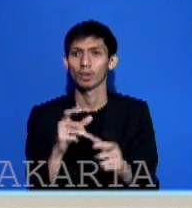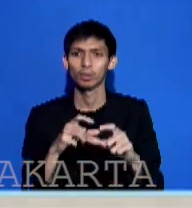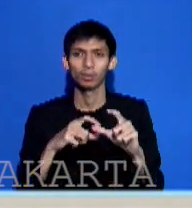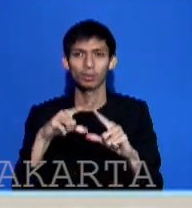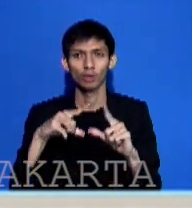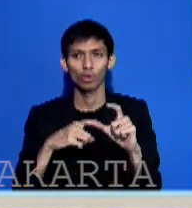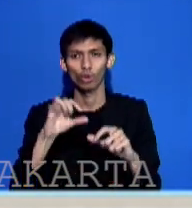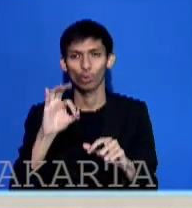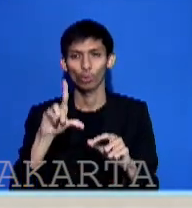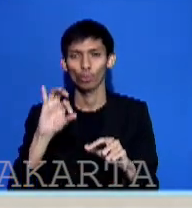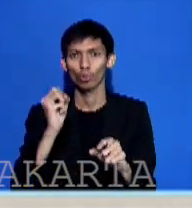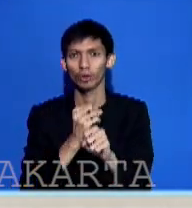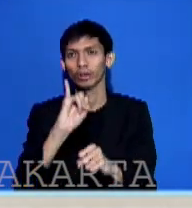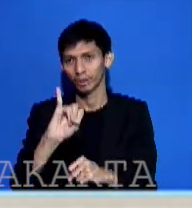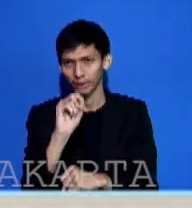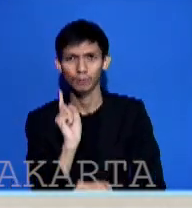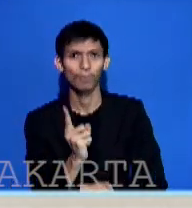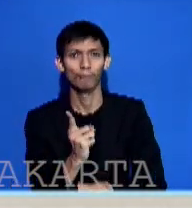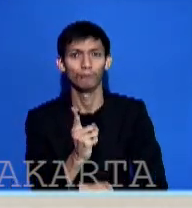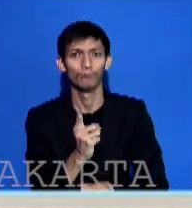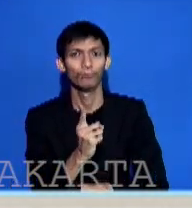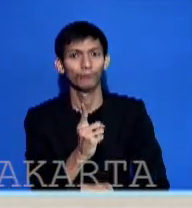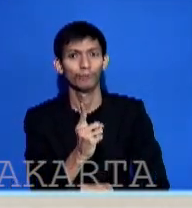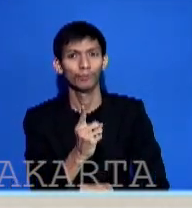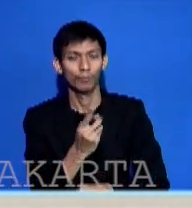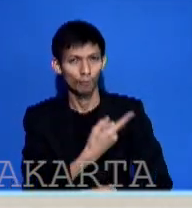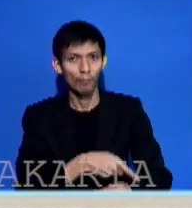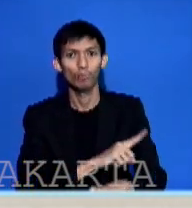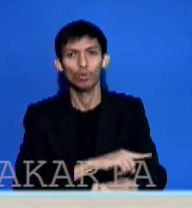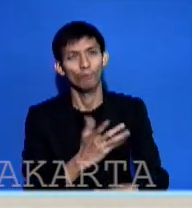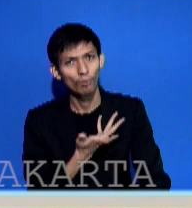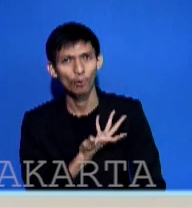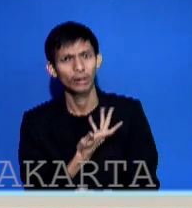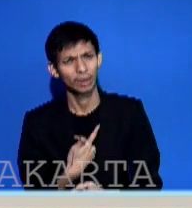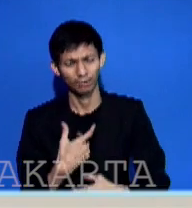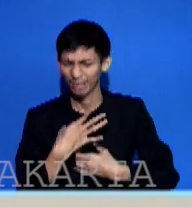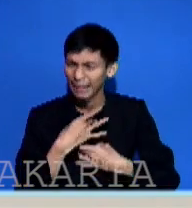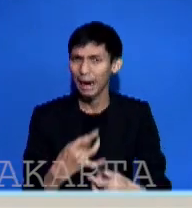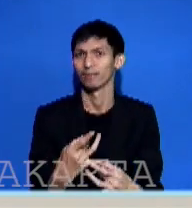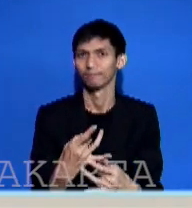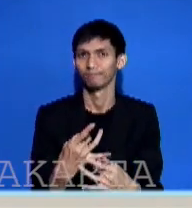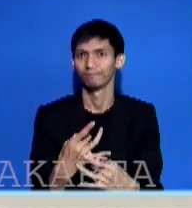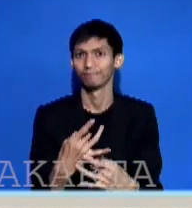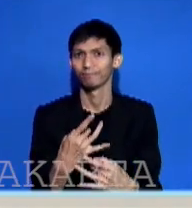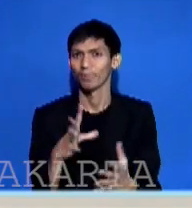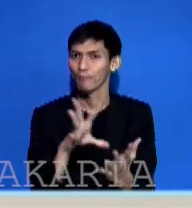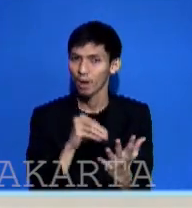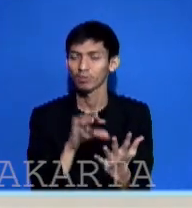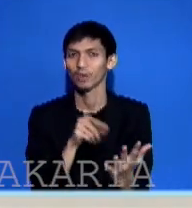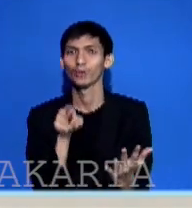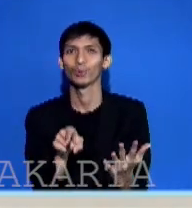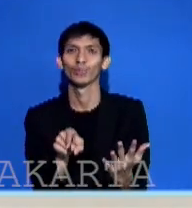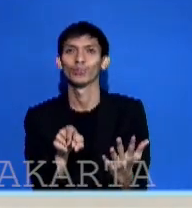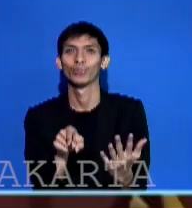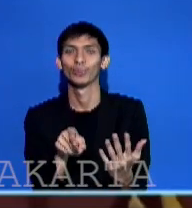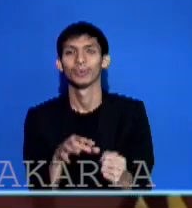sesuai passion ya, dan saya sangat tertarik dengan dirinya sehingga saya ingin berkenan di bidang